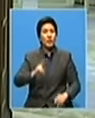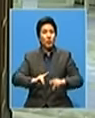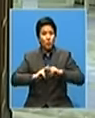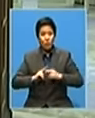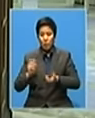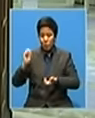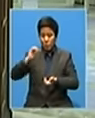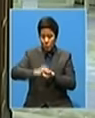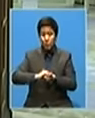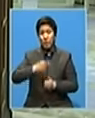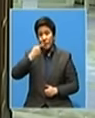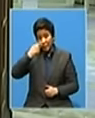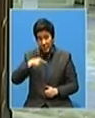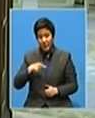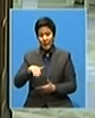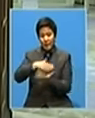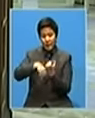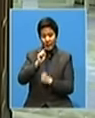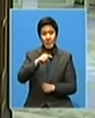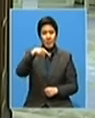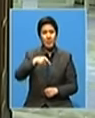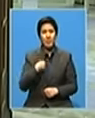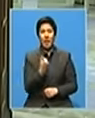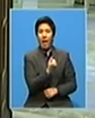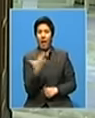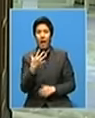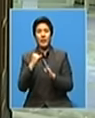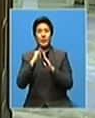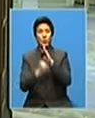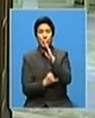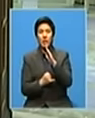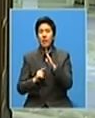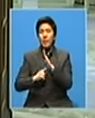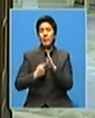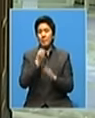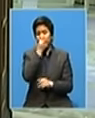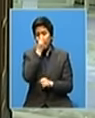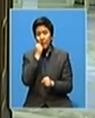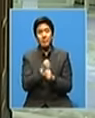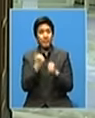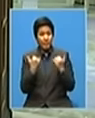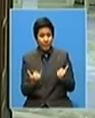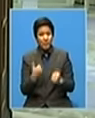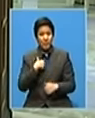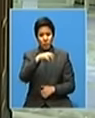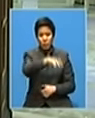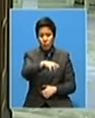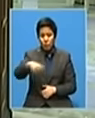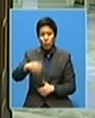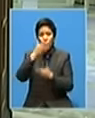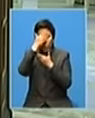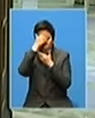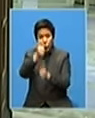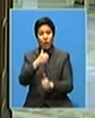ให้ความร่วมมือกับเราและสนับสนุนการพัฒนาเขตเศรษฐกิจพิเศษ5จังหวัดเป้าหมายเป็นอันดับแรกด้วยนะครับก็ทราบมาว่ามีหลายแห่งนั้นให้ความสนใ